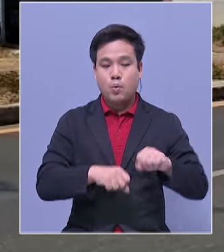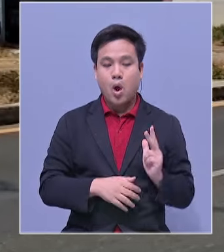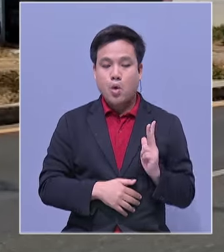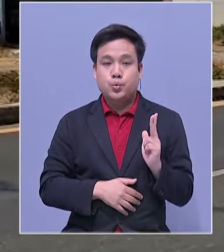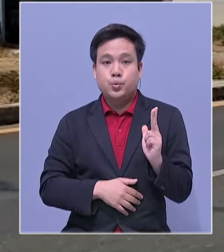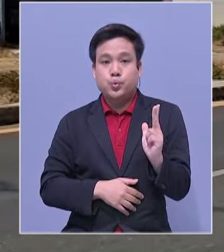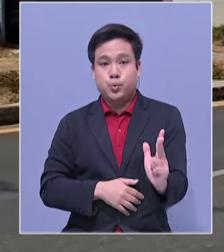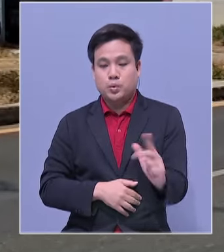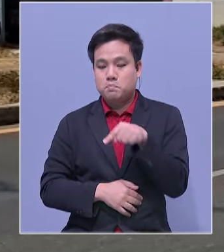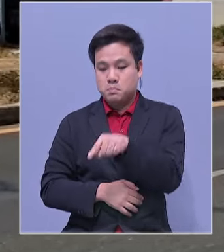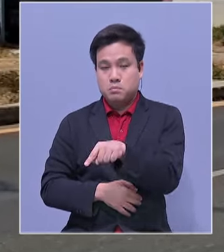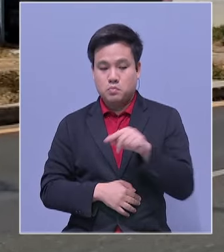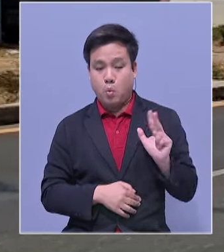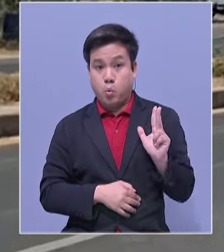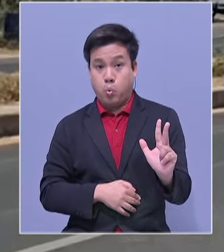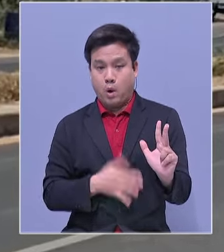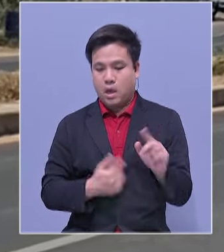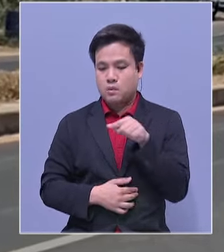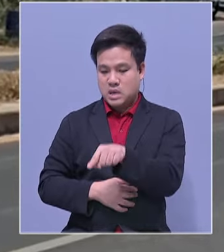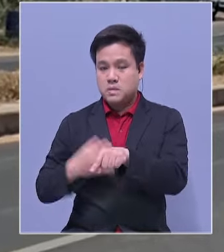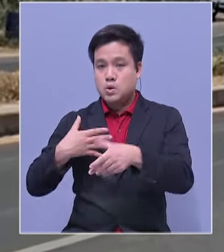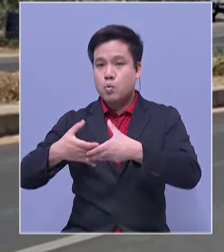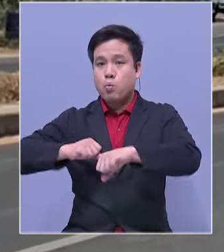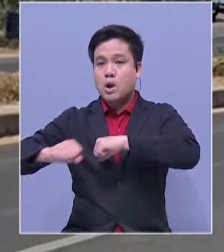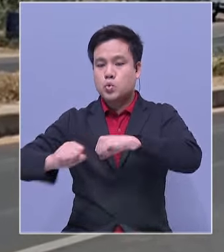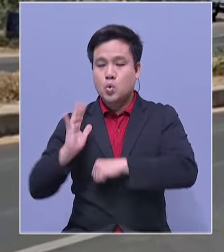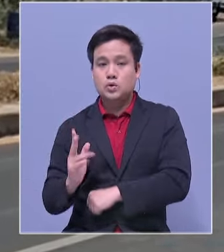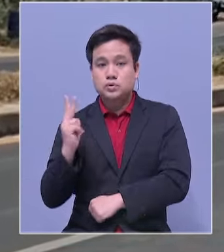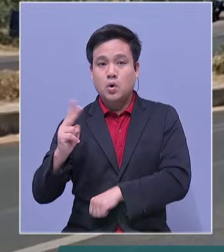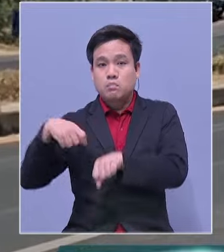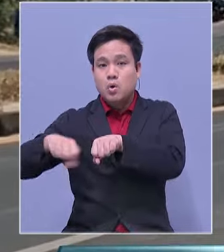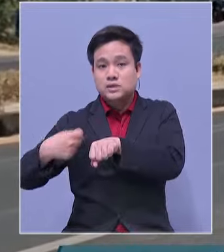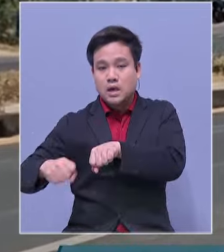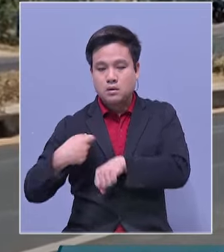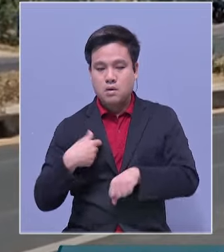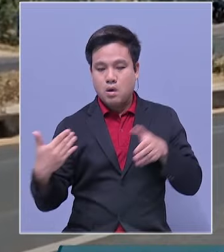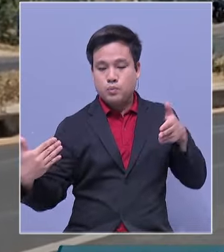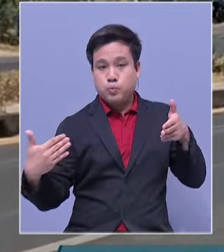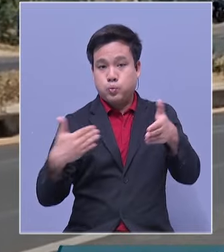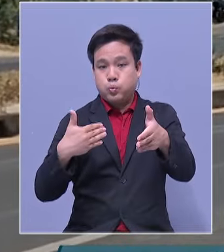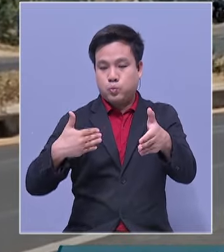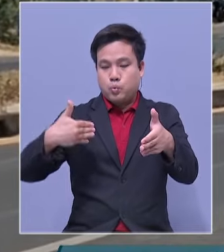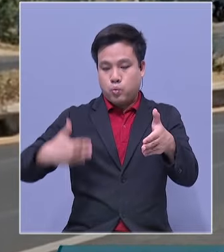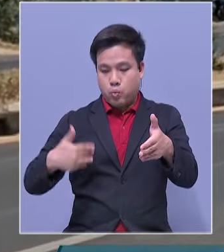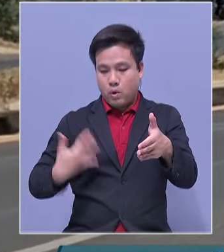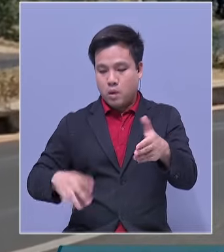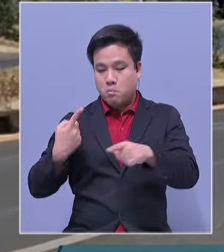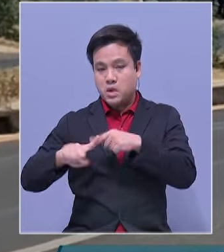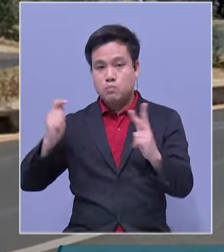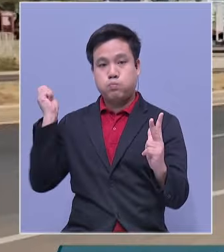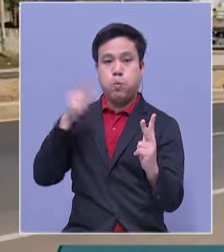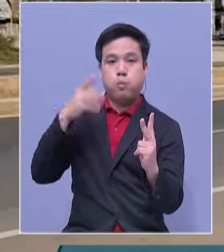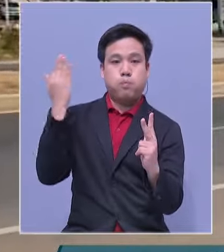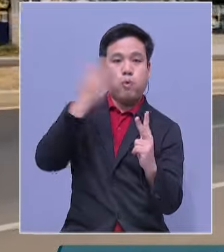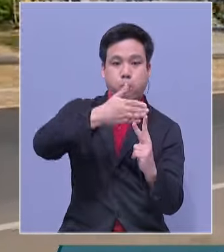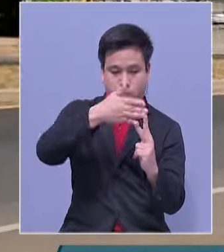รุ่นอีก 2คนเป็นเยาวชนกันเนี่ยแหละก็ขี่มอเตอร์ไซค์จอดรถอยู่ตรงข้ามแล้วปามีดดาบใส่มาแบบนี้จนได้รับบาดเจ็บก็